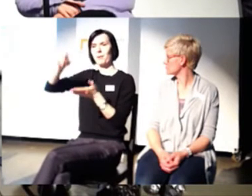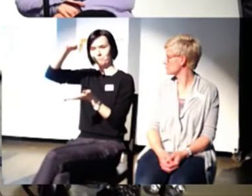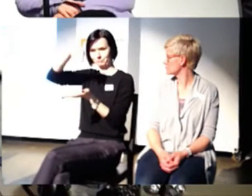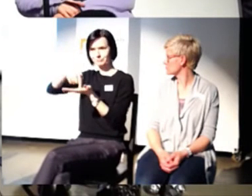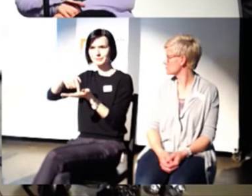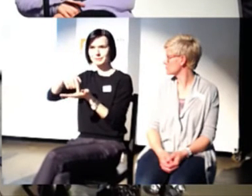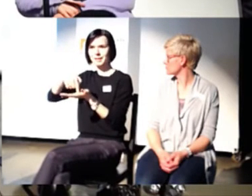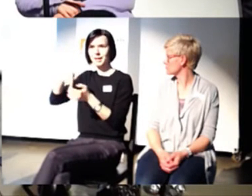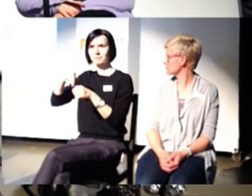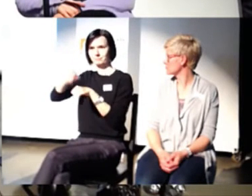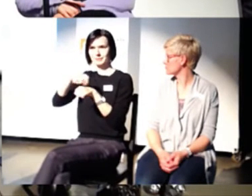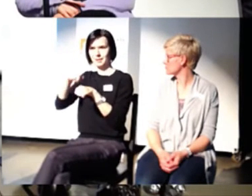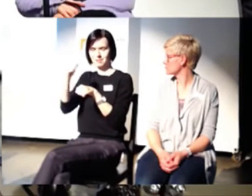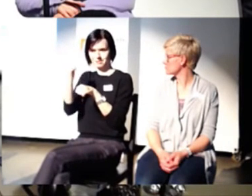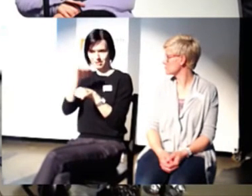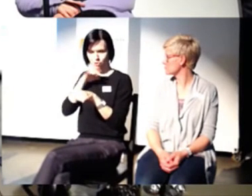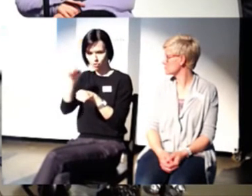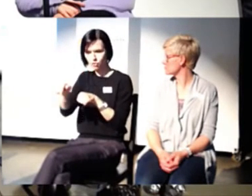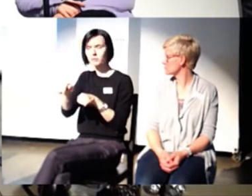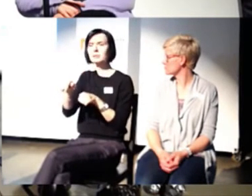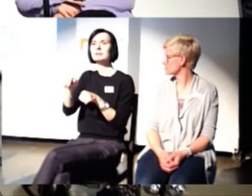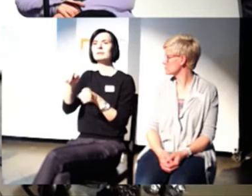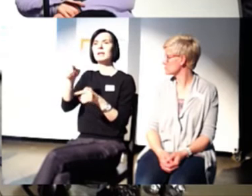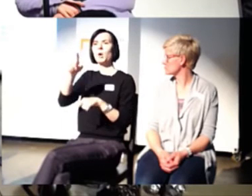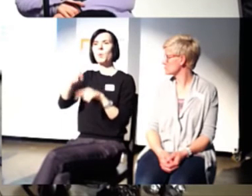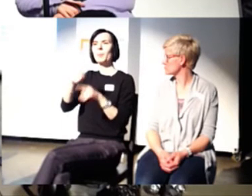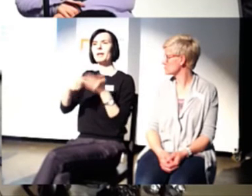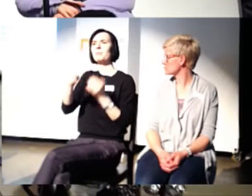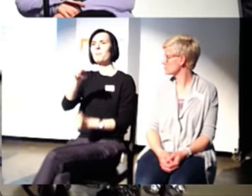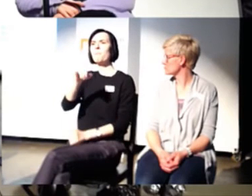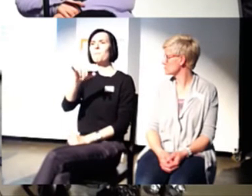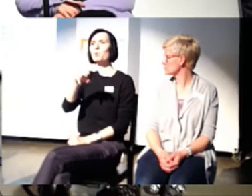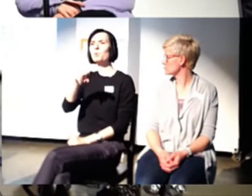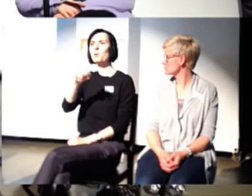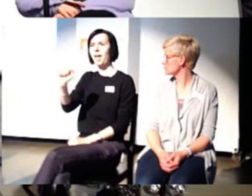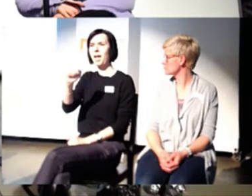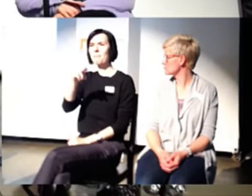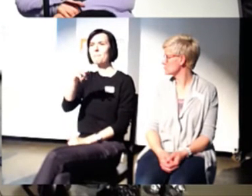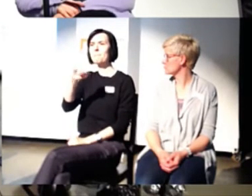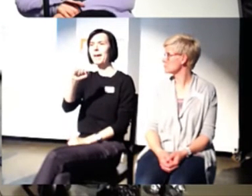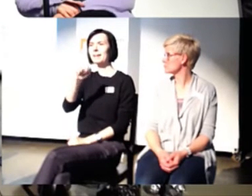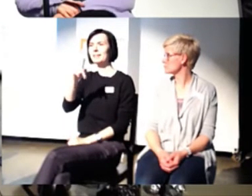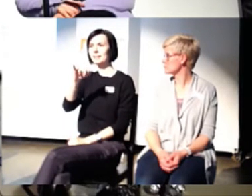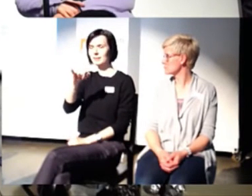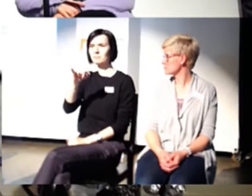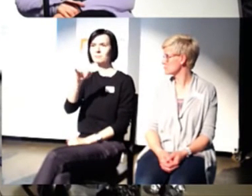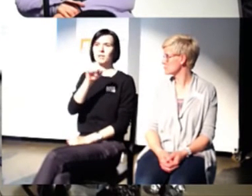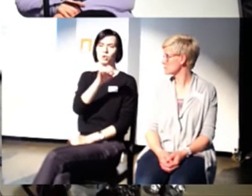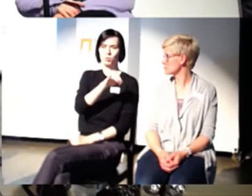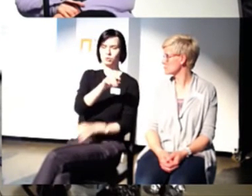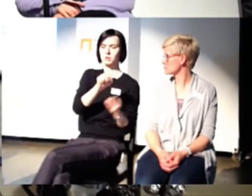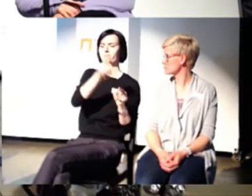Myynämäen kunnalla jotain ehkä 30 kilometriä Turusta ja